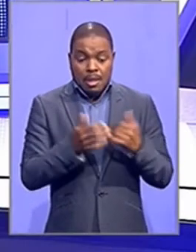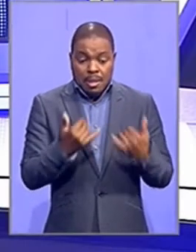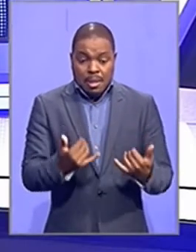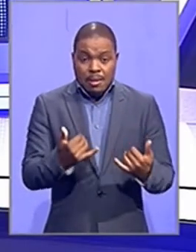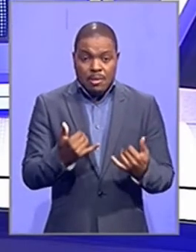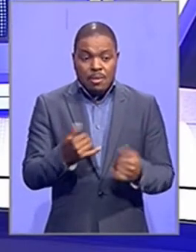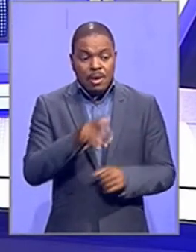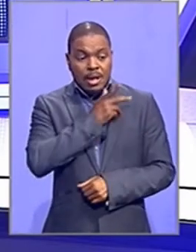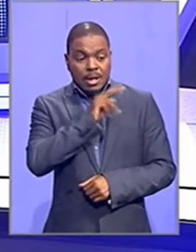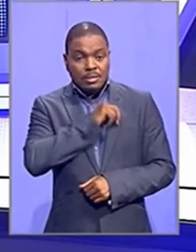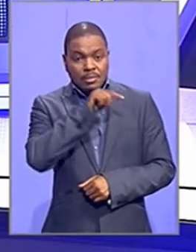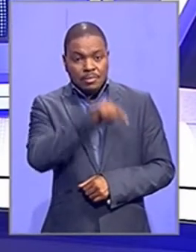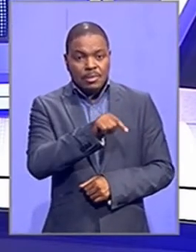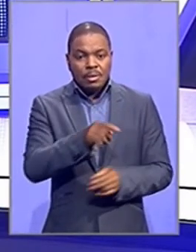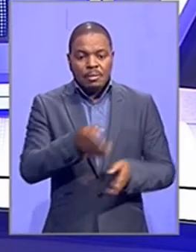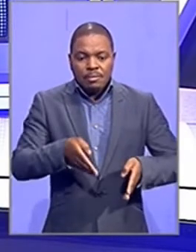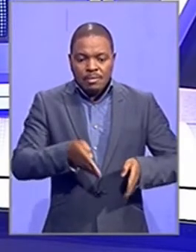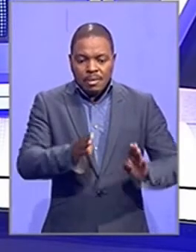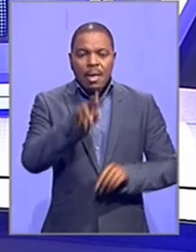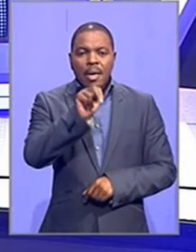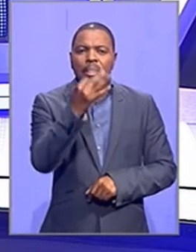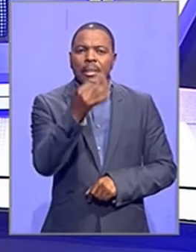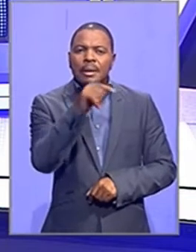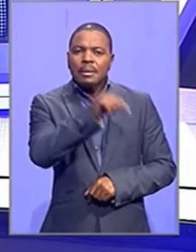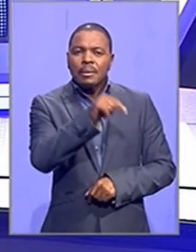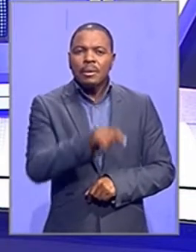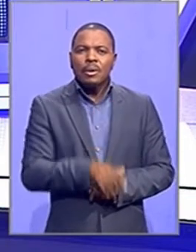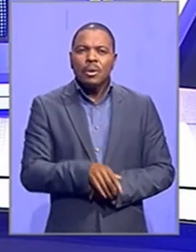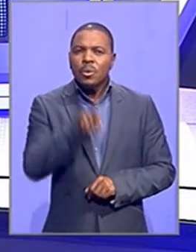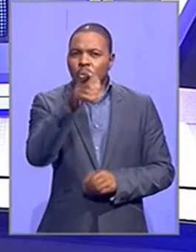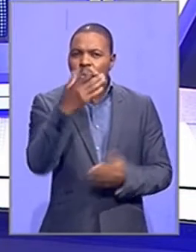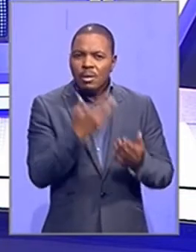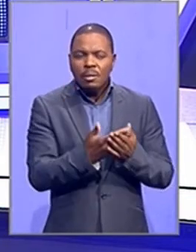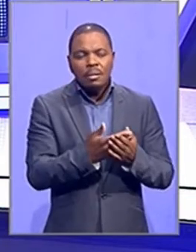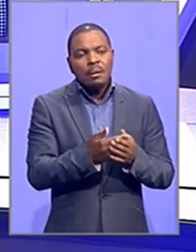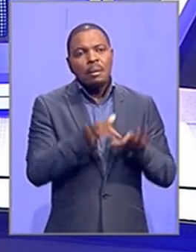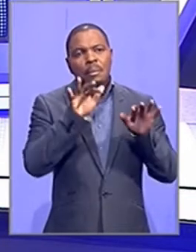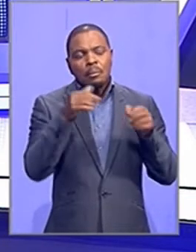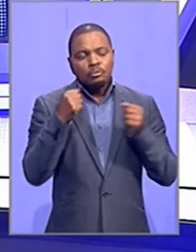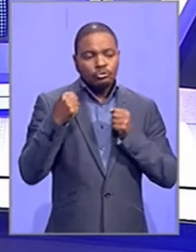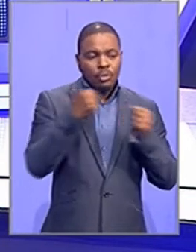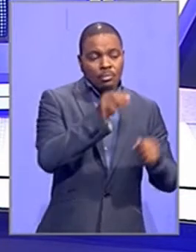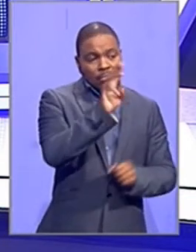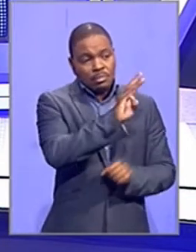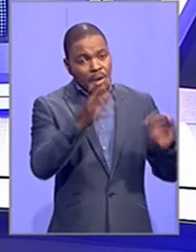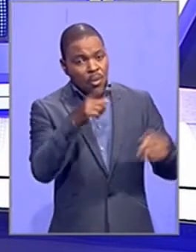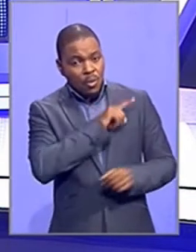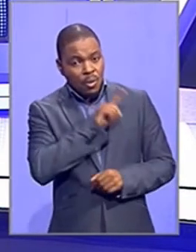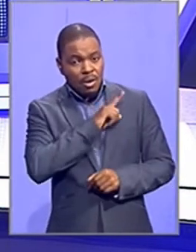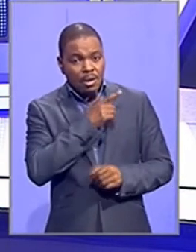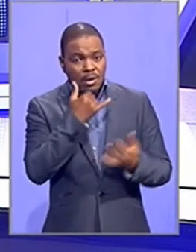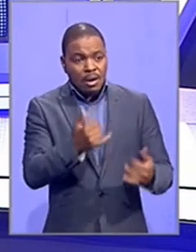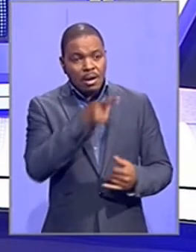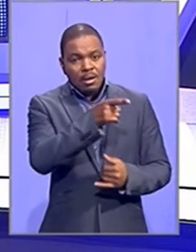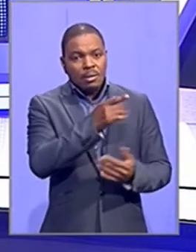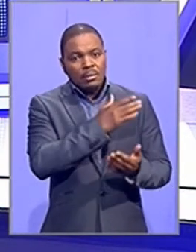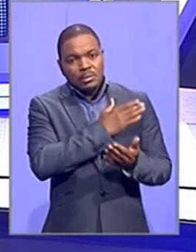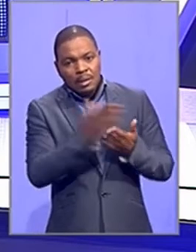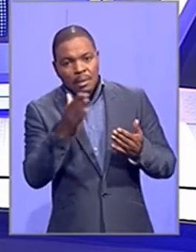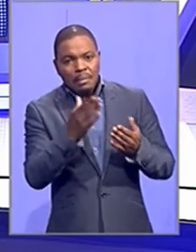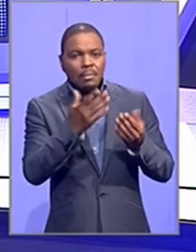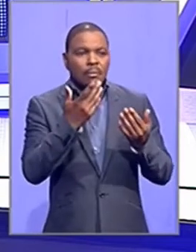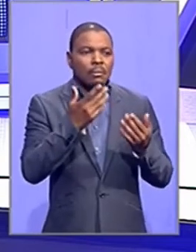ko KwaZulu-Natal mo tselafefong ya N3 o ka gakolola bakgweetsi wa reng ka ntlha gore tsela tseo ga jaana go na le karolo tsa ditsela